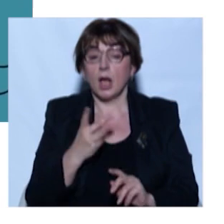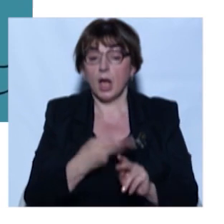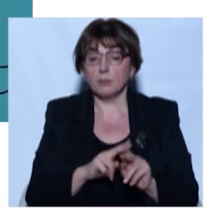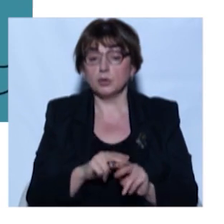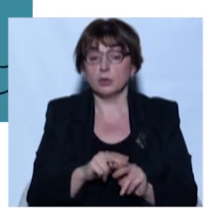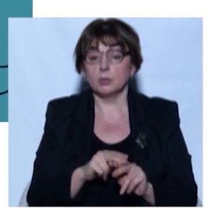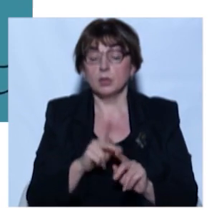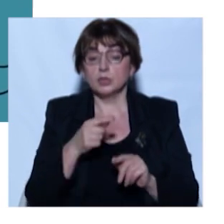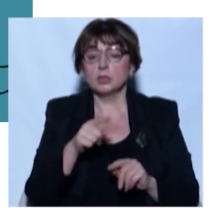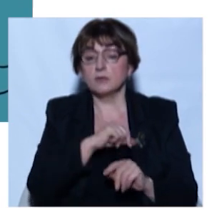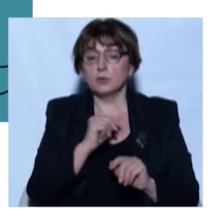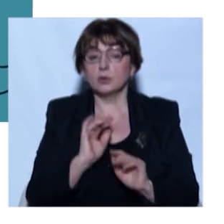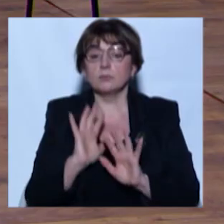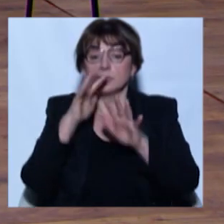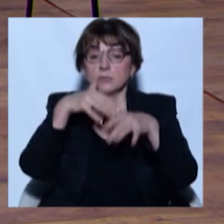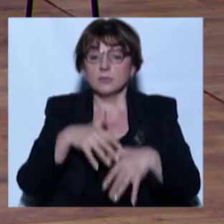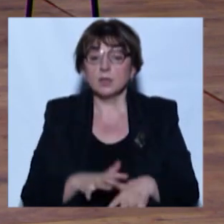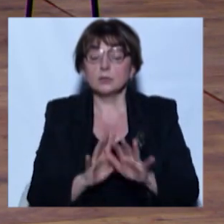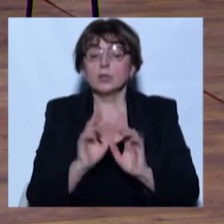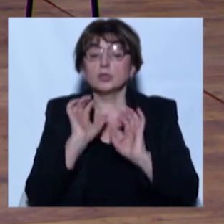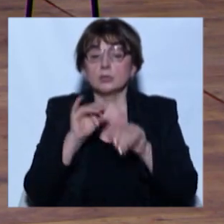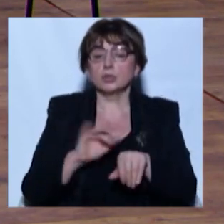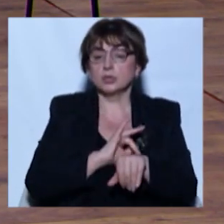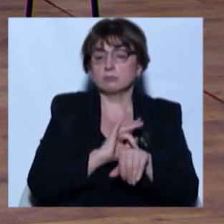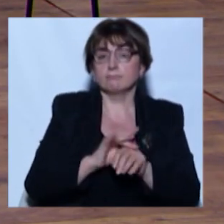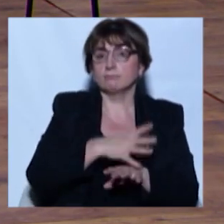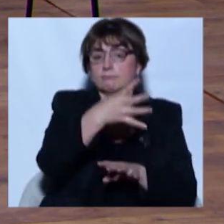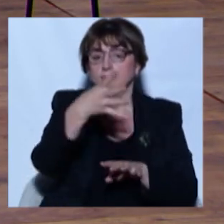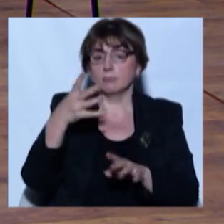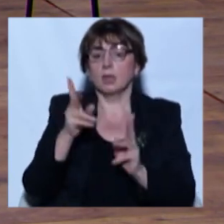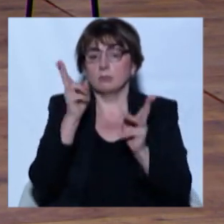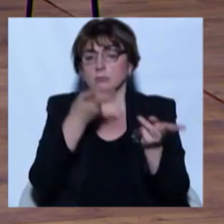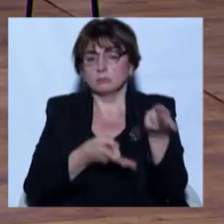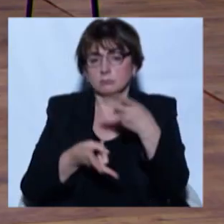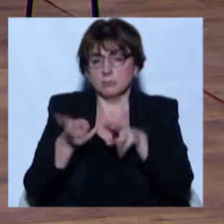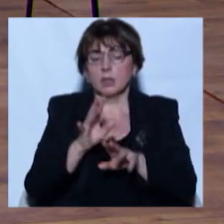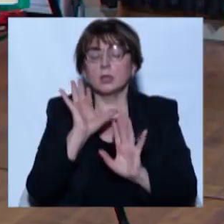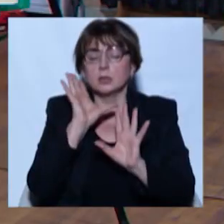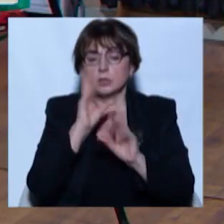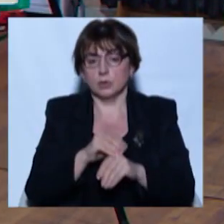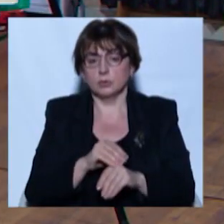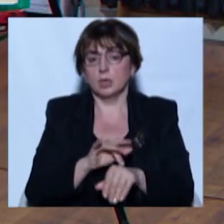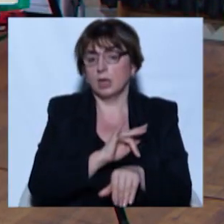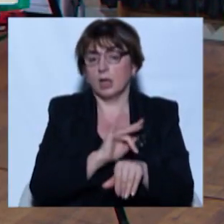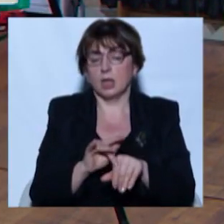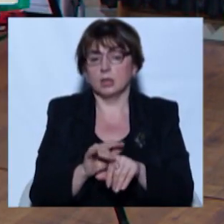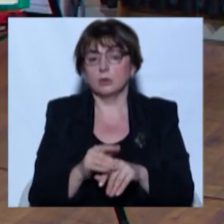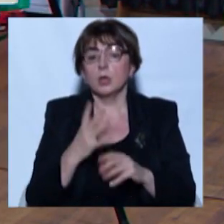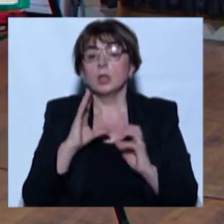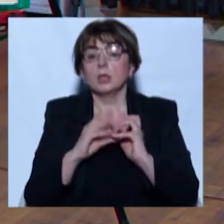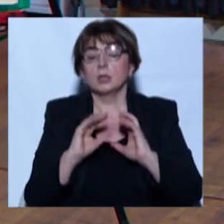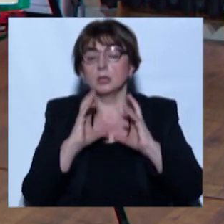გამო ცუნამი დიდი ნგრევისა და მსხვერპლის გამომწვევი შეიძლება გახდეს. ჩვენს